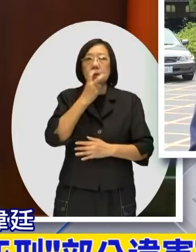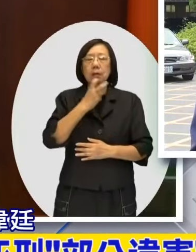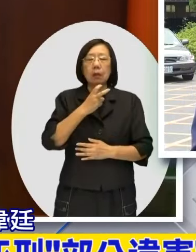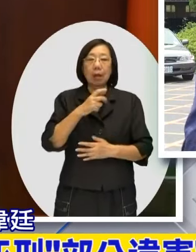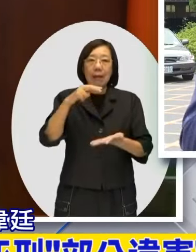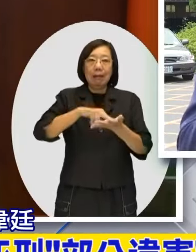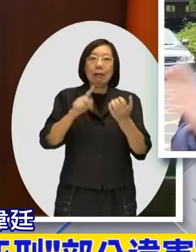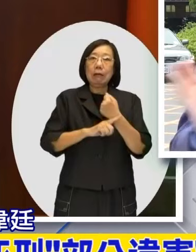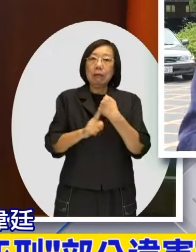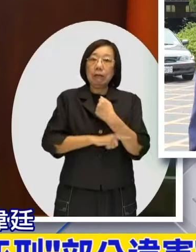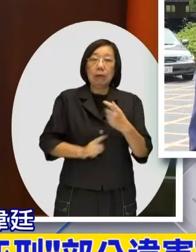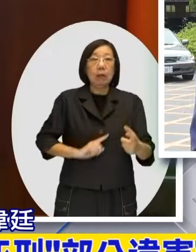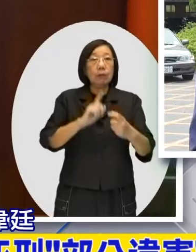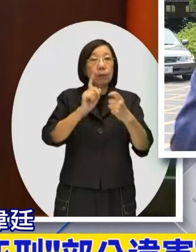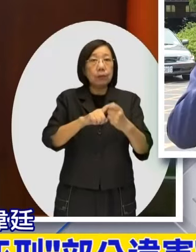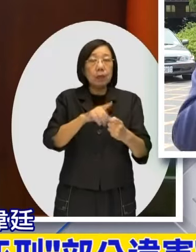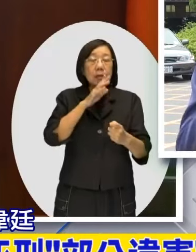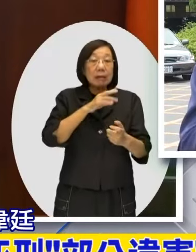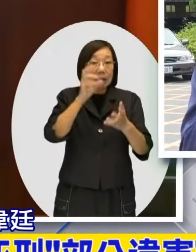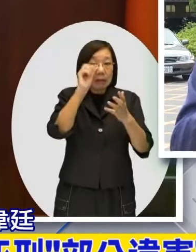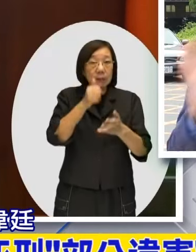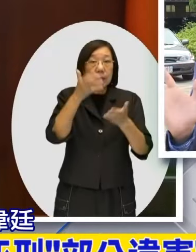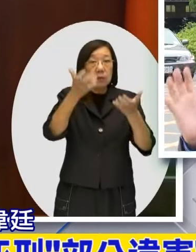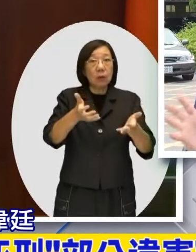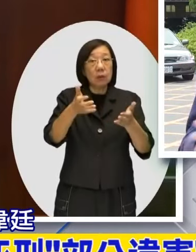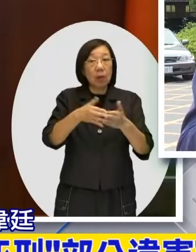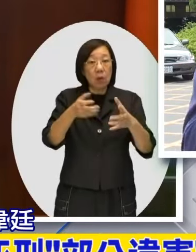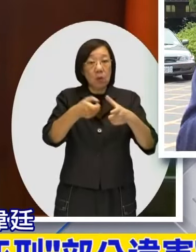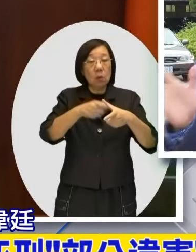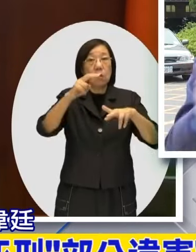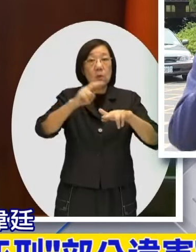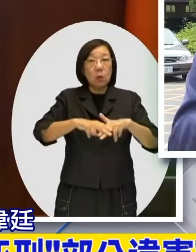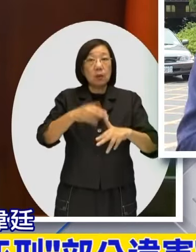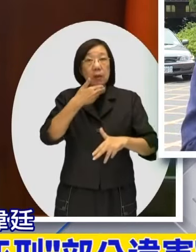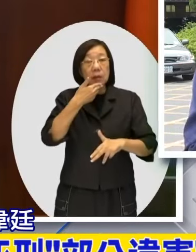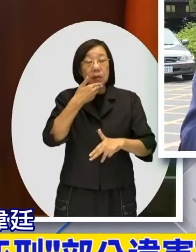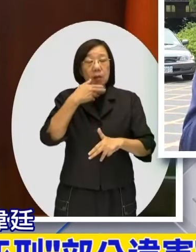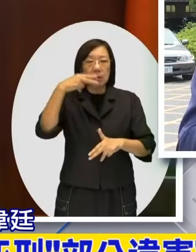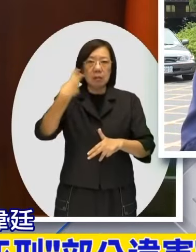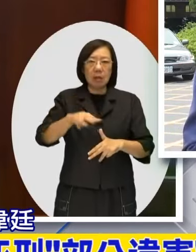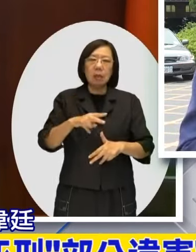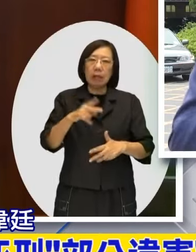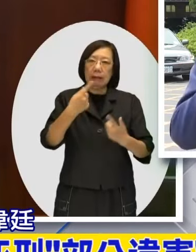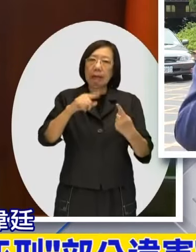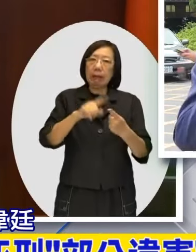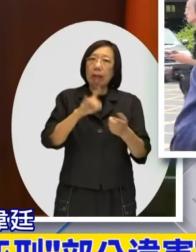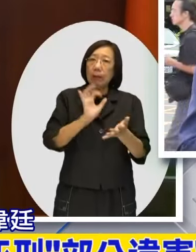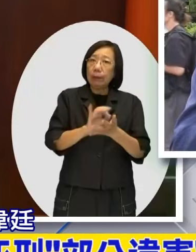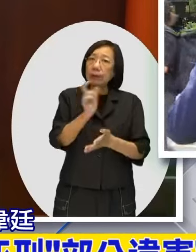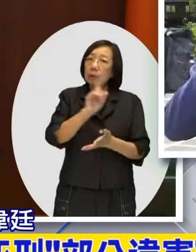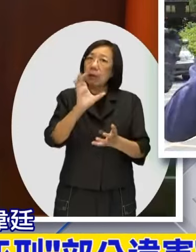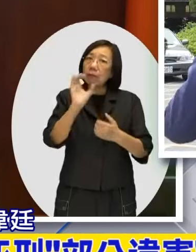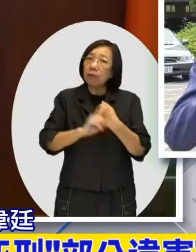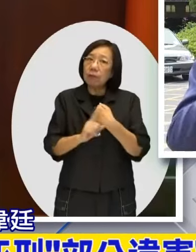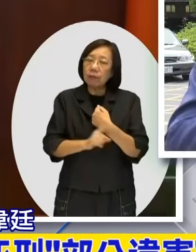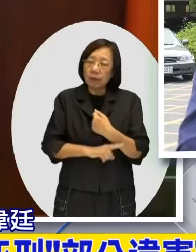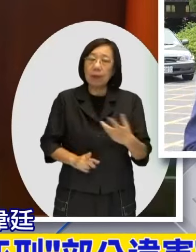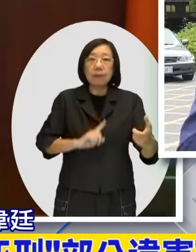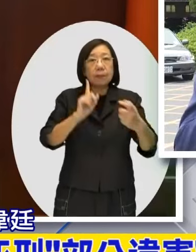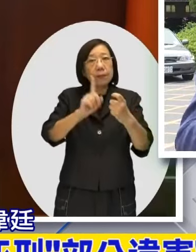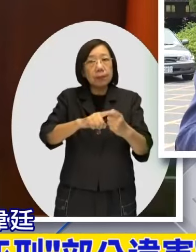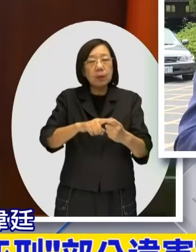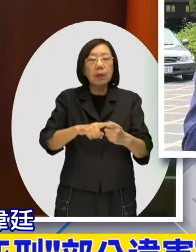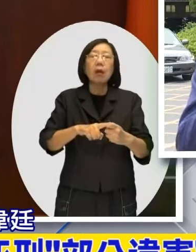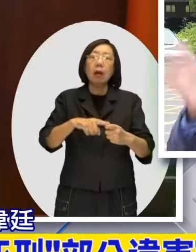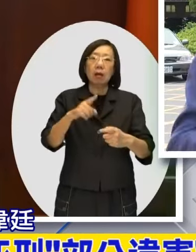认为他不应该判死，就没有办法判死了。所以在这个法庭上面，法官必须要一致决，非常严格。第三个，到了最高法